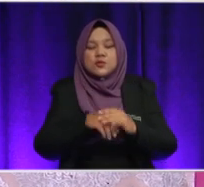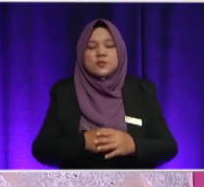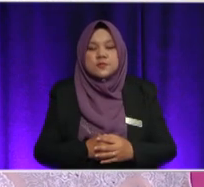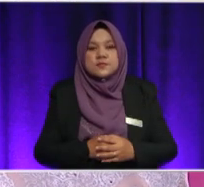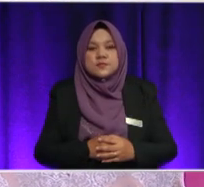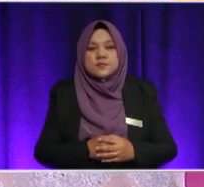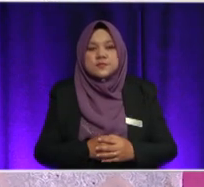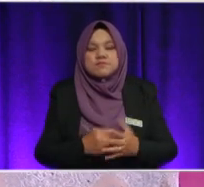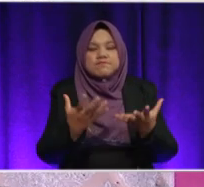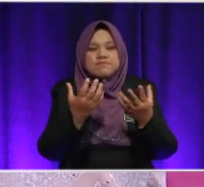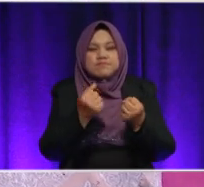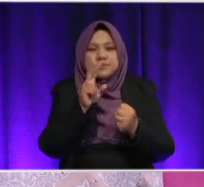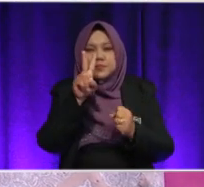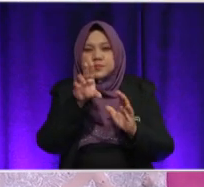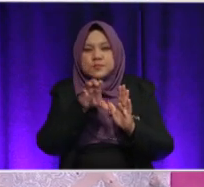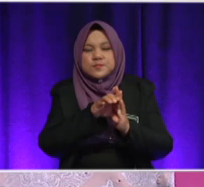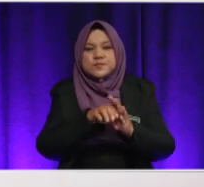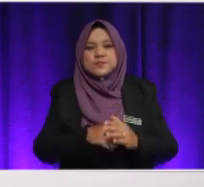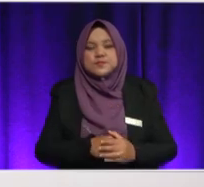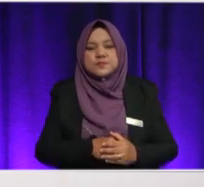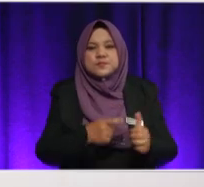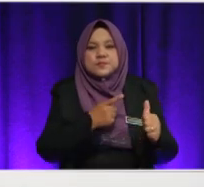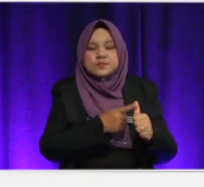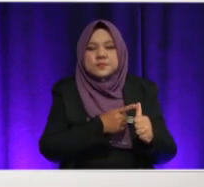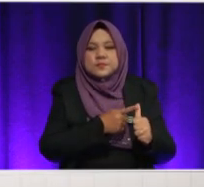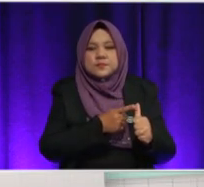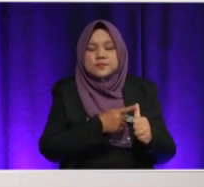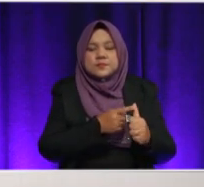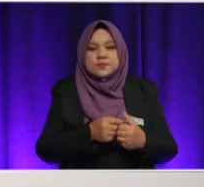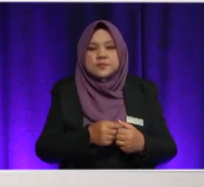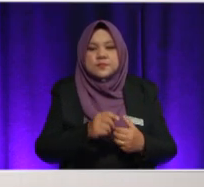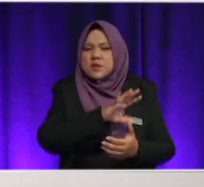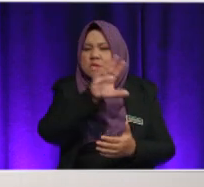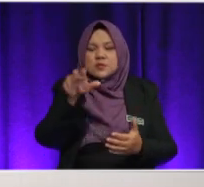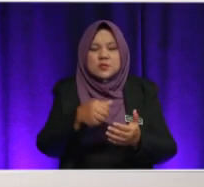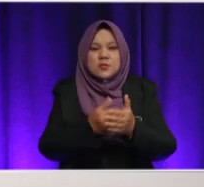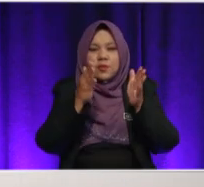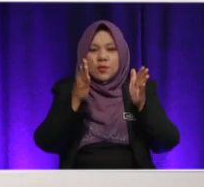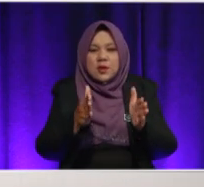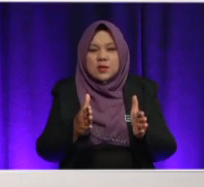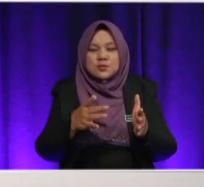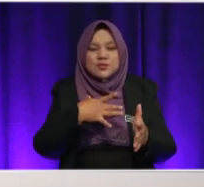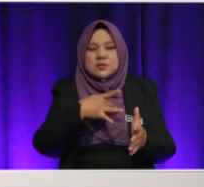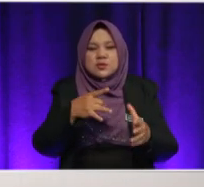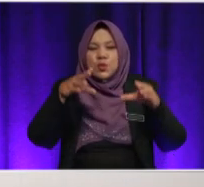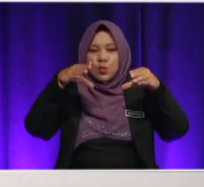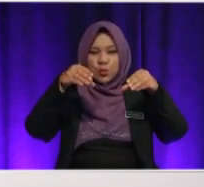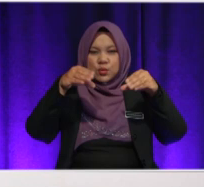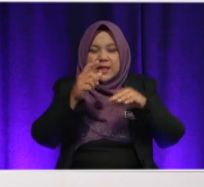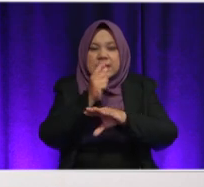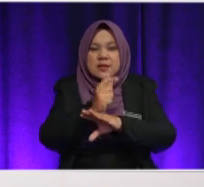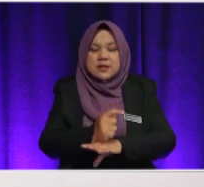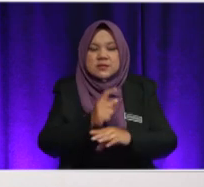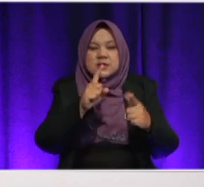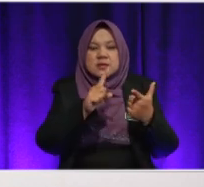tapi nak dua contoh saja boleh yang pertama sekali yang semua orang suka yaitu urutan tradisinya yang